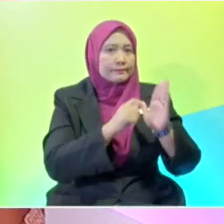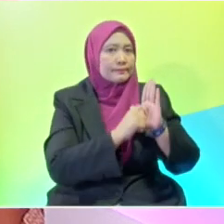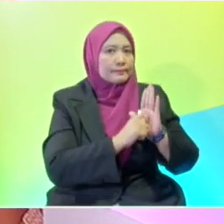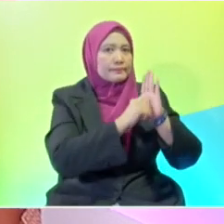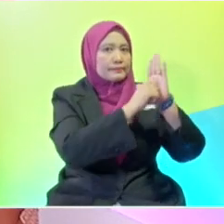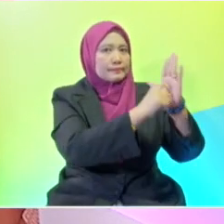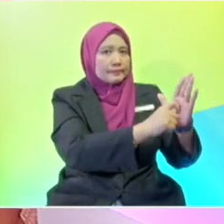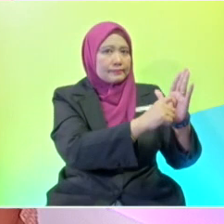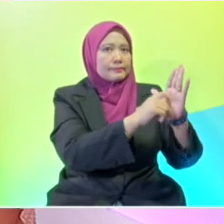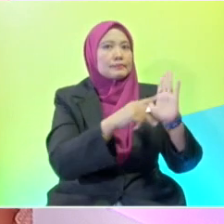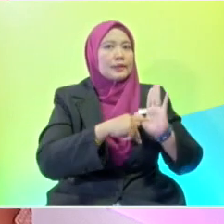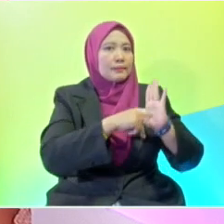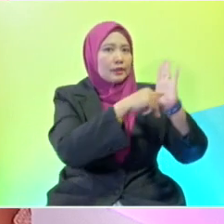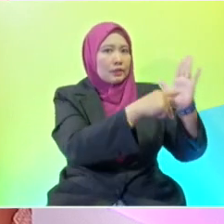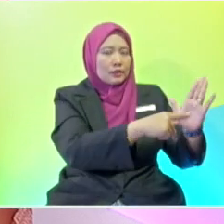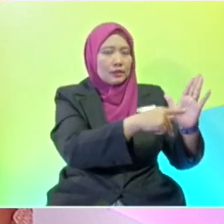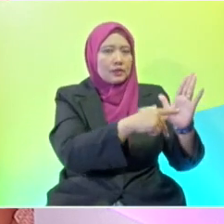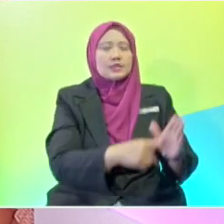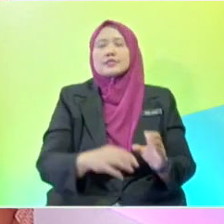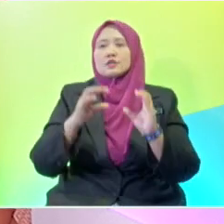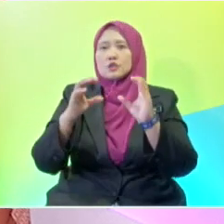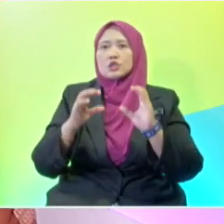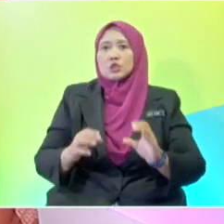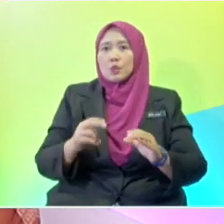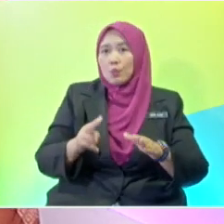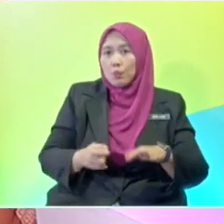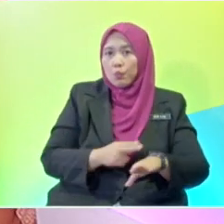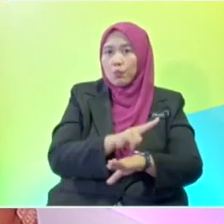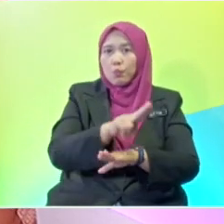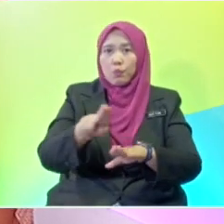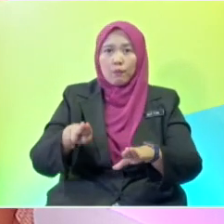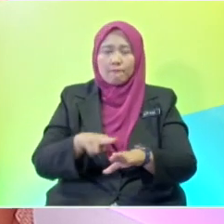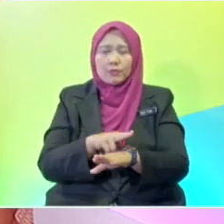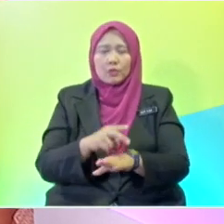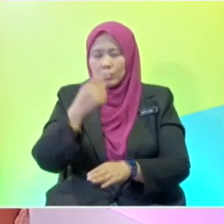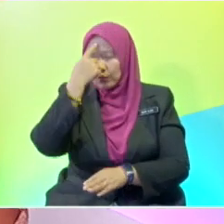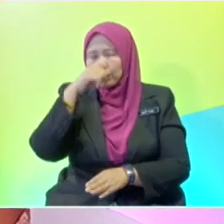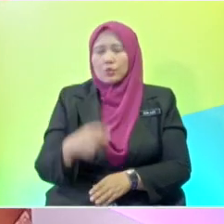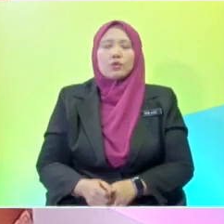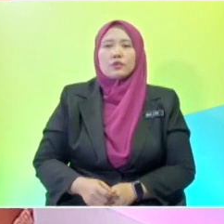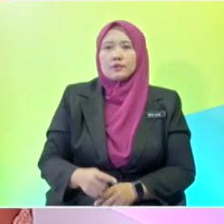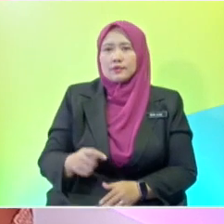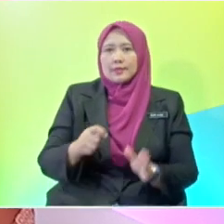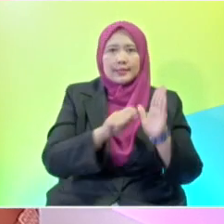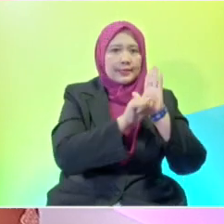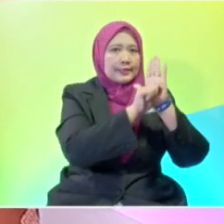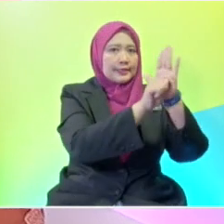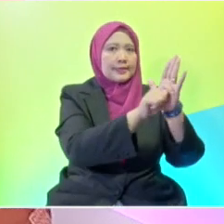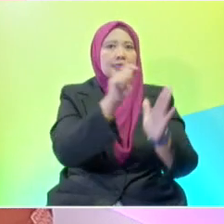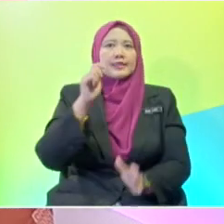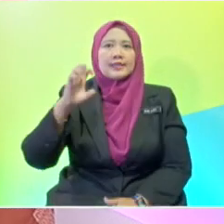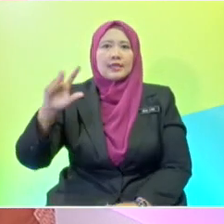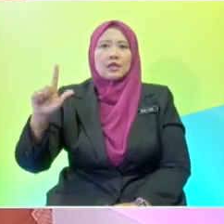di persembahkannya secara umum supaya menjadi suri telat dan kepada rata-rakan mereka